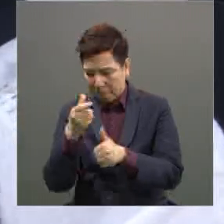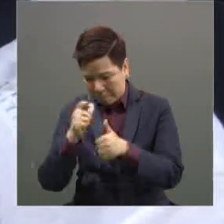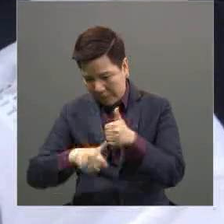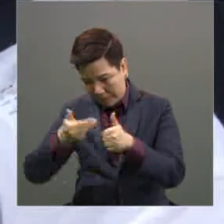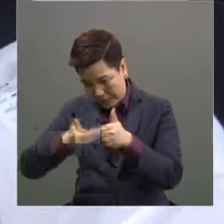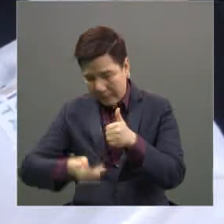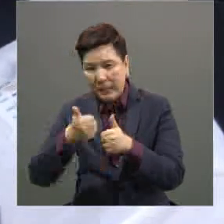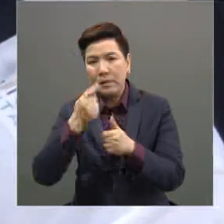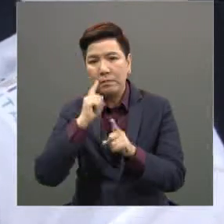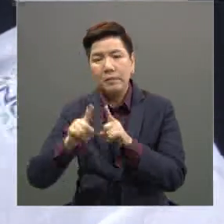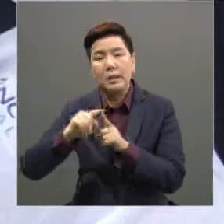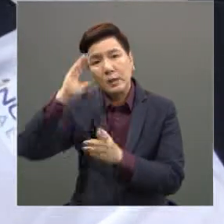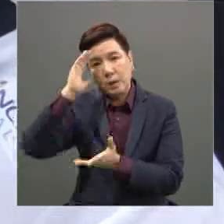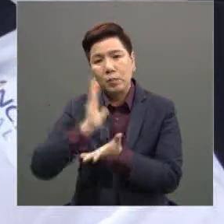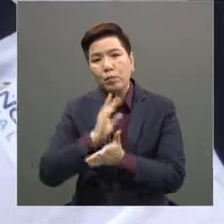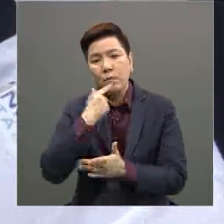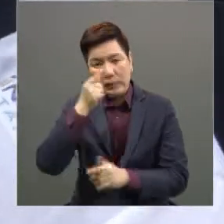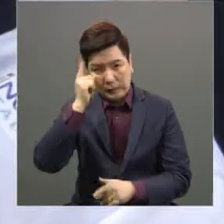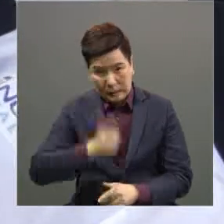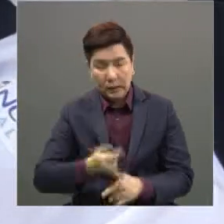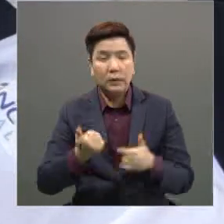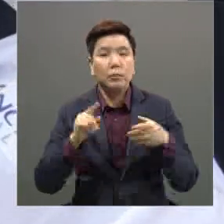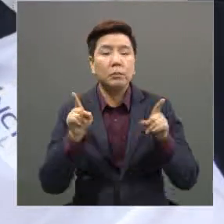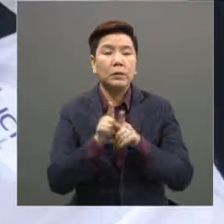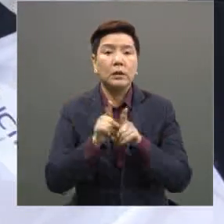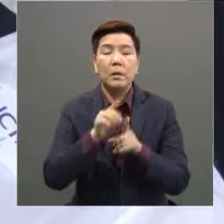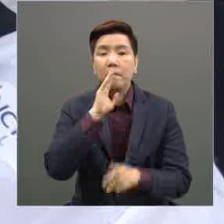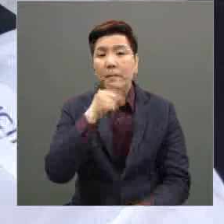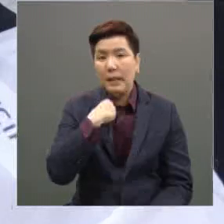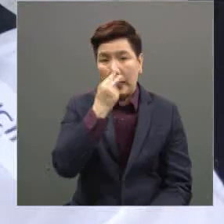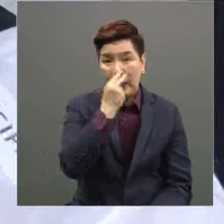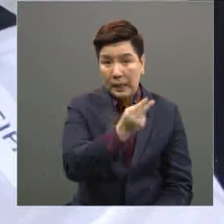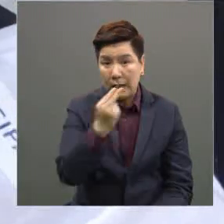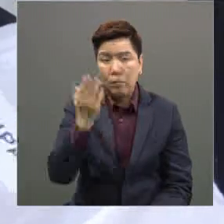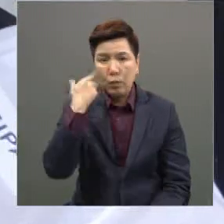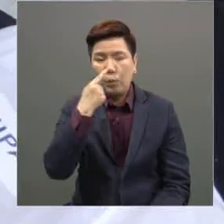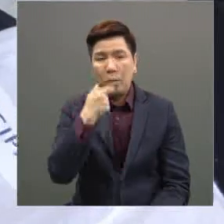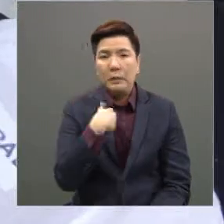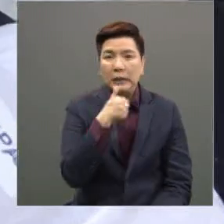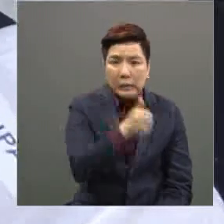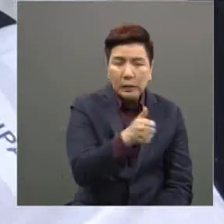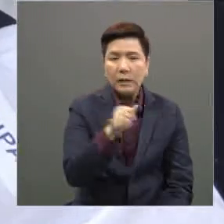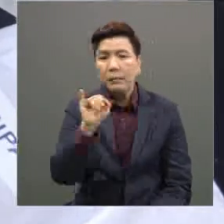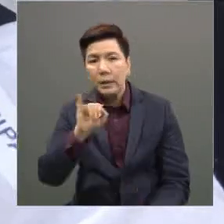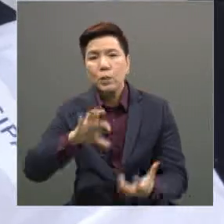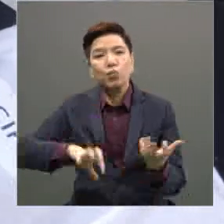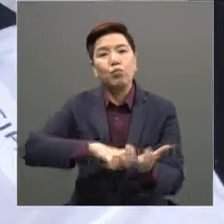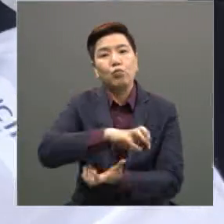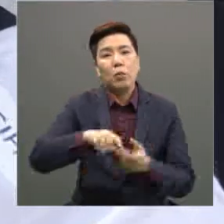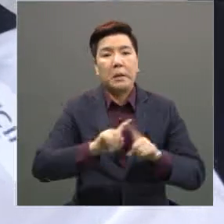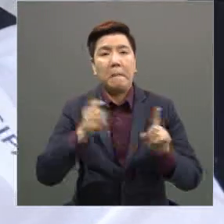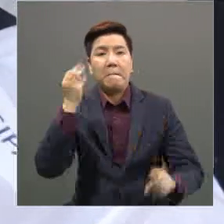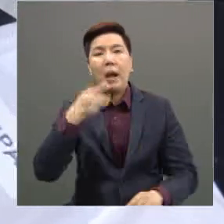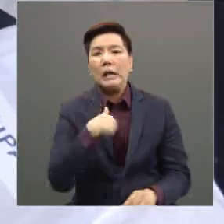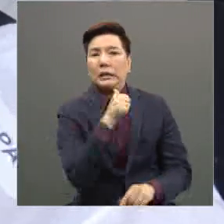ก็อย่างที่ผลตำรวจบอกก็จริงนะเพราะว่าเท่าที่เห็นอ่ะเราก็เคยเจอทั้งดีแล้วไม่ดีปนกันไปแต่ถามว่าเราส่วนใหญ่เรา